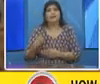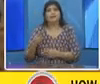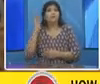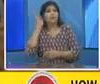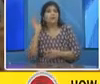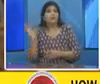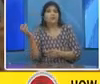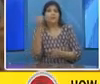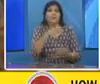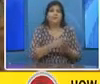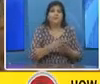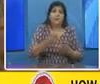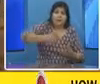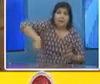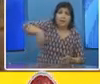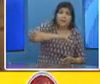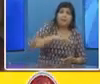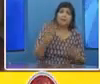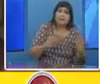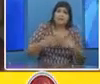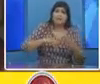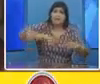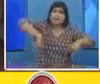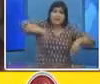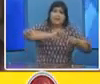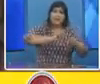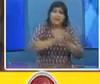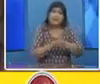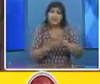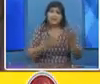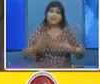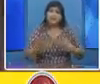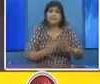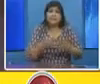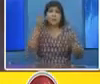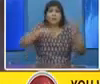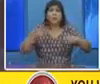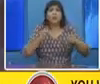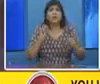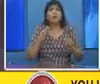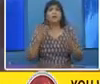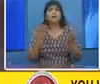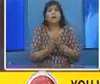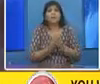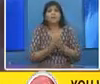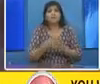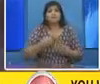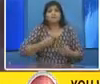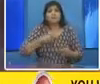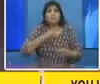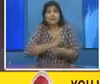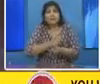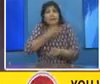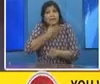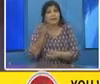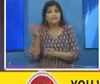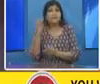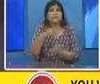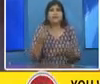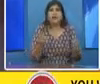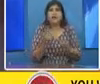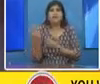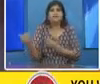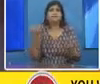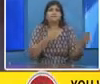जहाँ रहते हैं वो इलाका कैसा, वहाँ परिसर कैसा, लोगों के तौर तरीके, सब चीजें बहुत